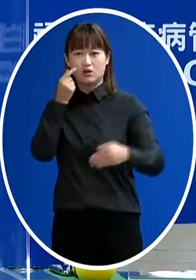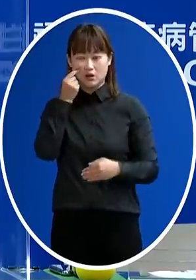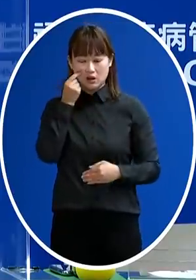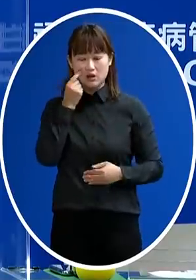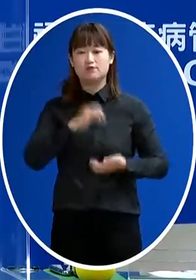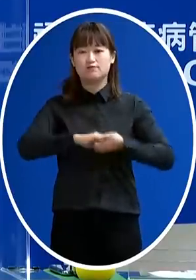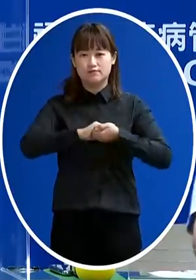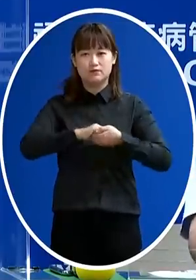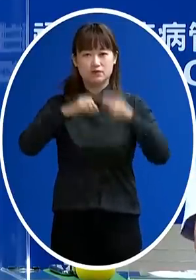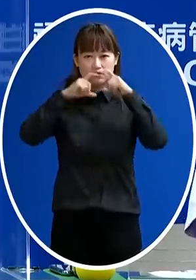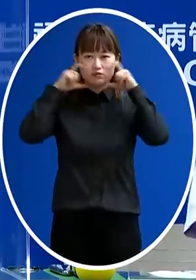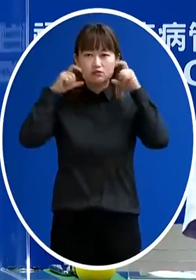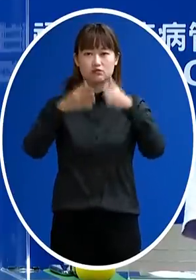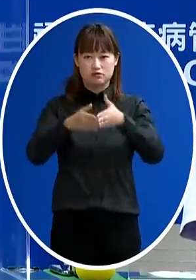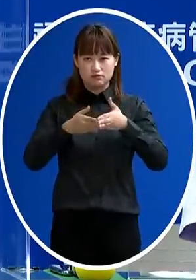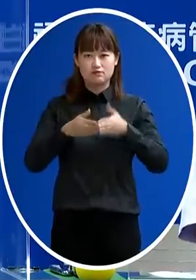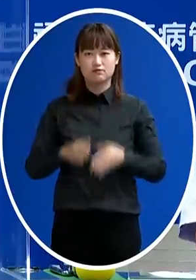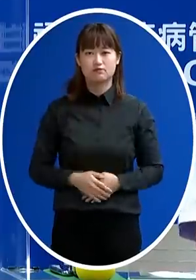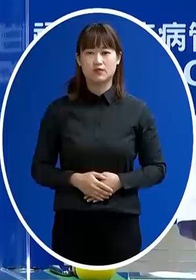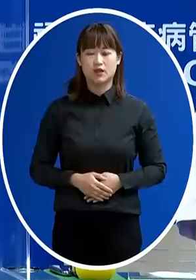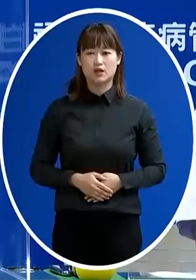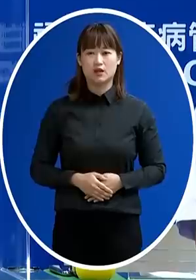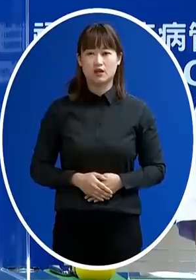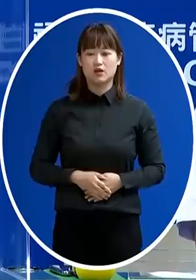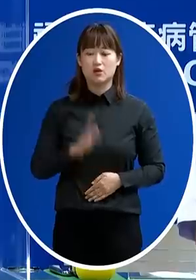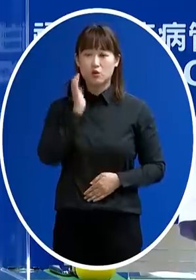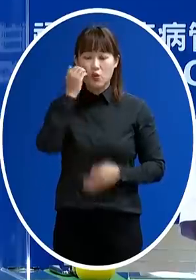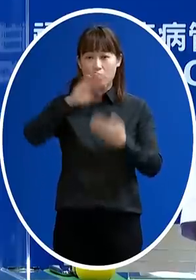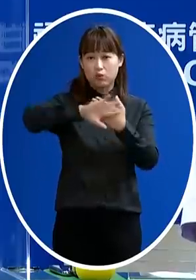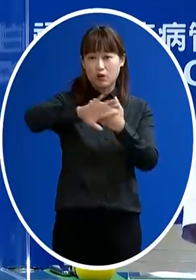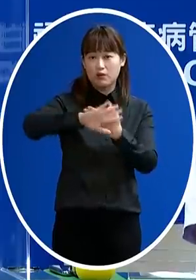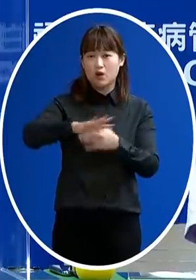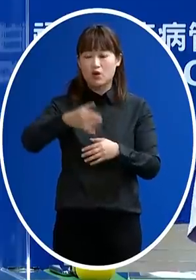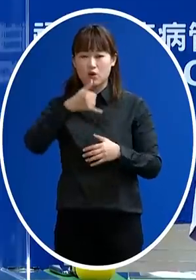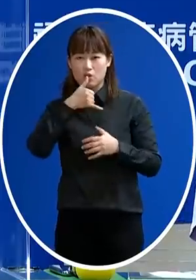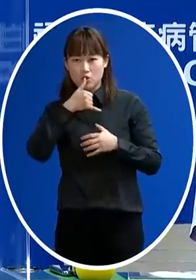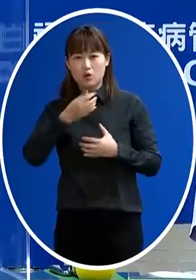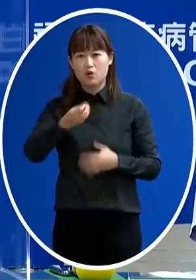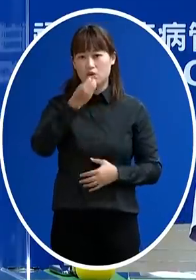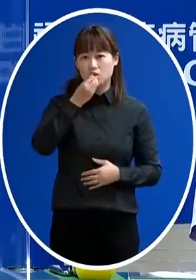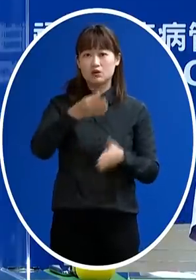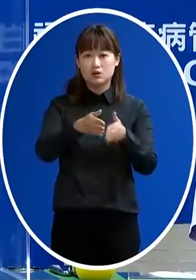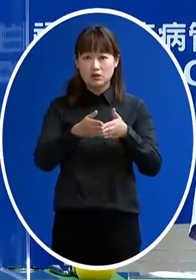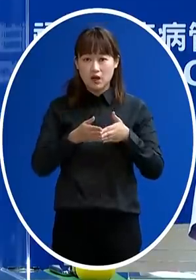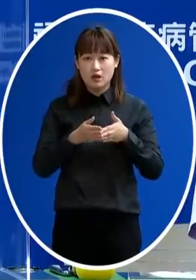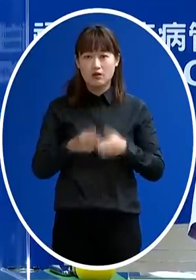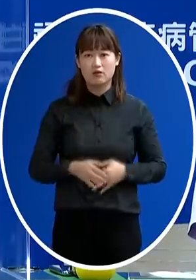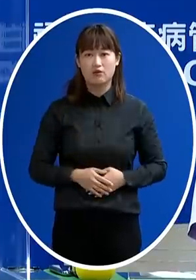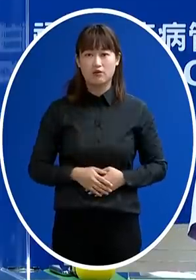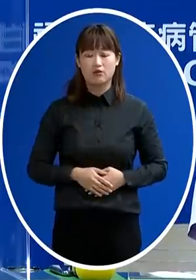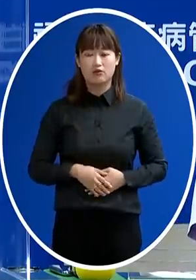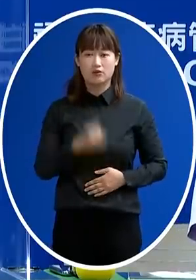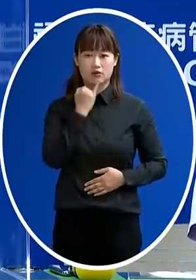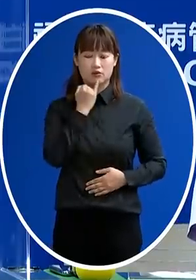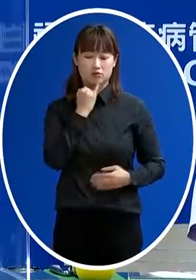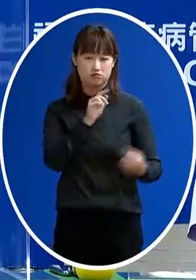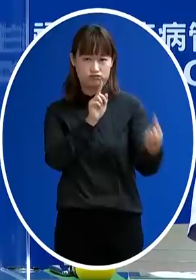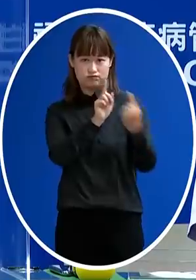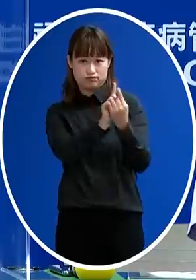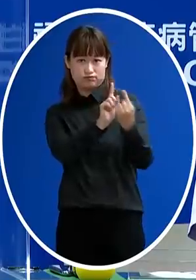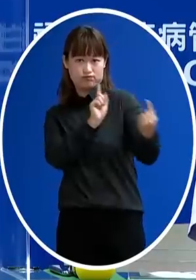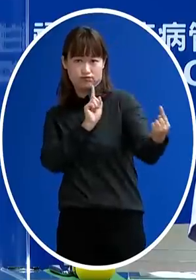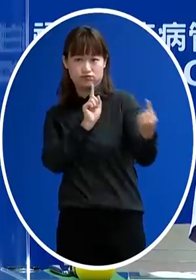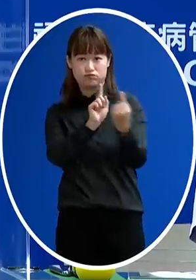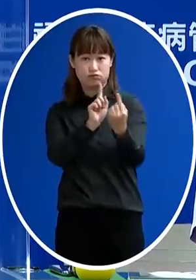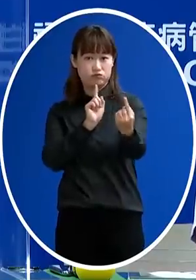口罩。所以在外出的时候也有饮食的需求，能与不特定对象保持社交距离，